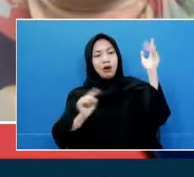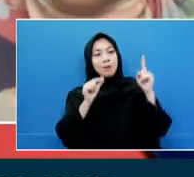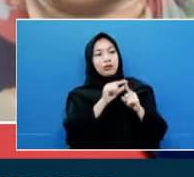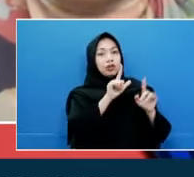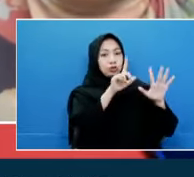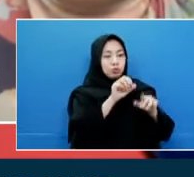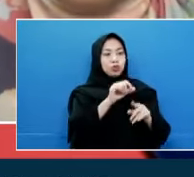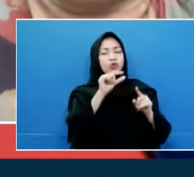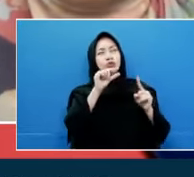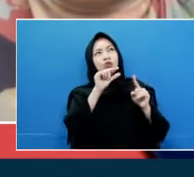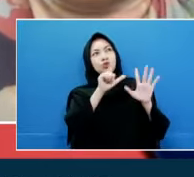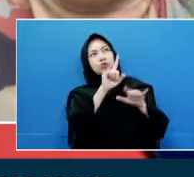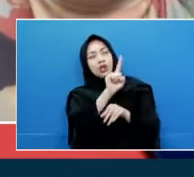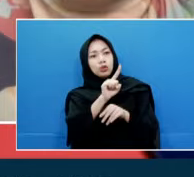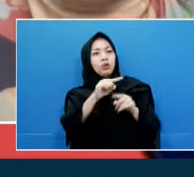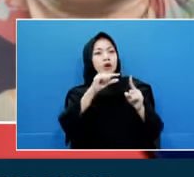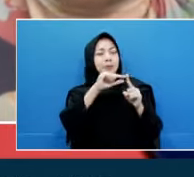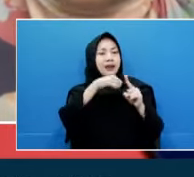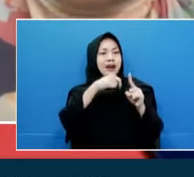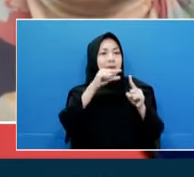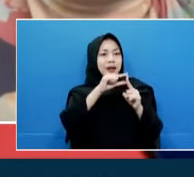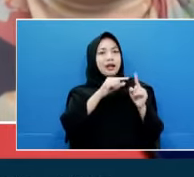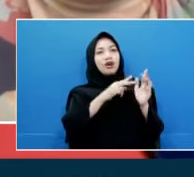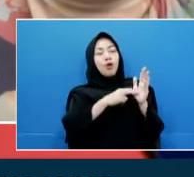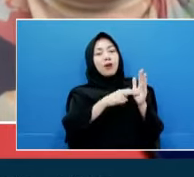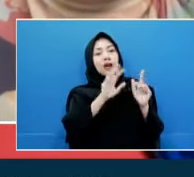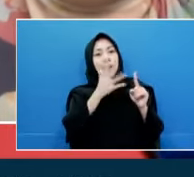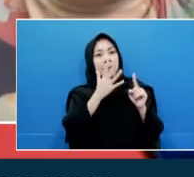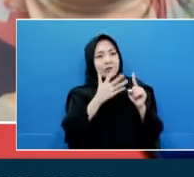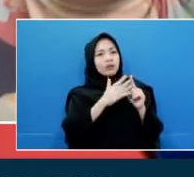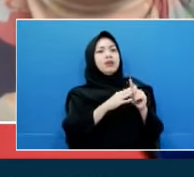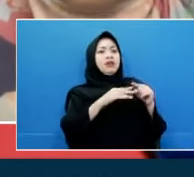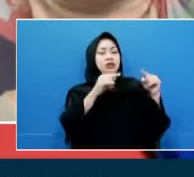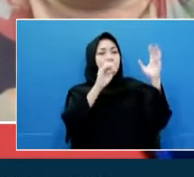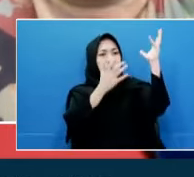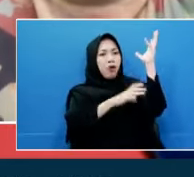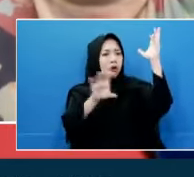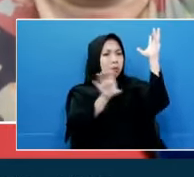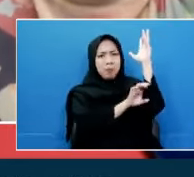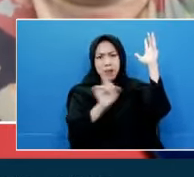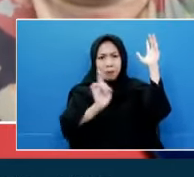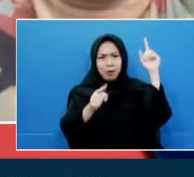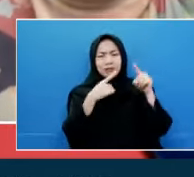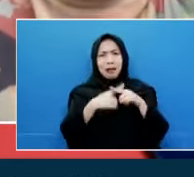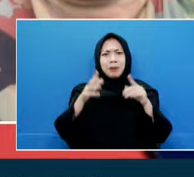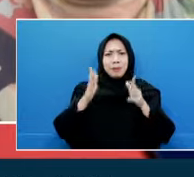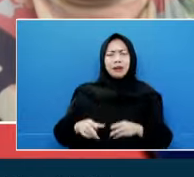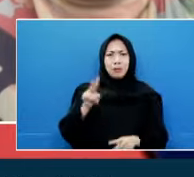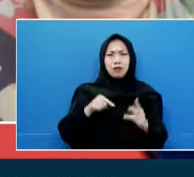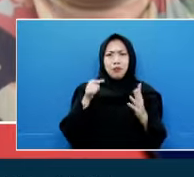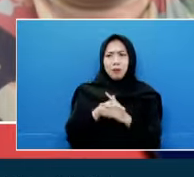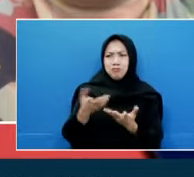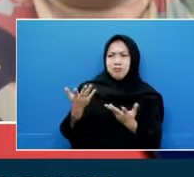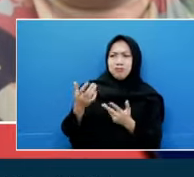71 PKPU 15 nah ini kenapa kemudian bawasu juga tidak Mer respon hal ini dengan cepat gitu ya ini kita pertanyakan serius nah